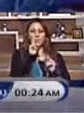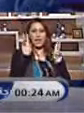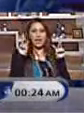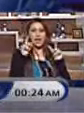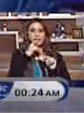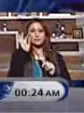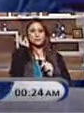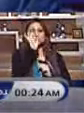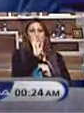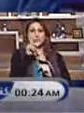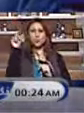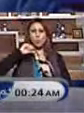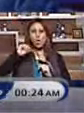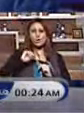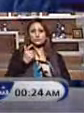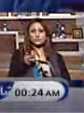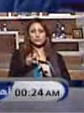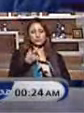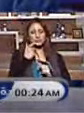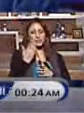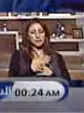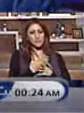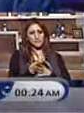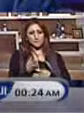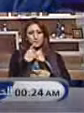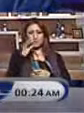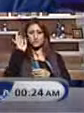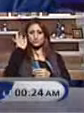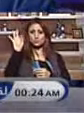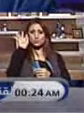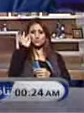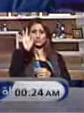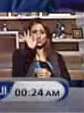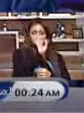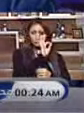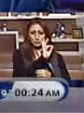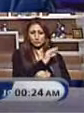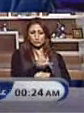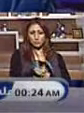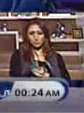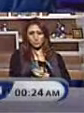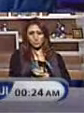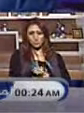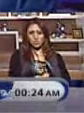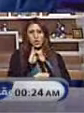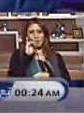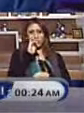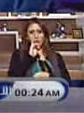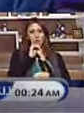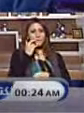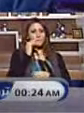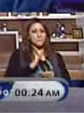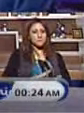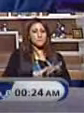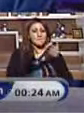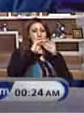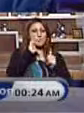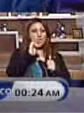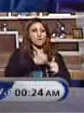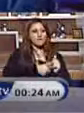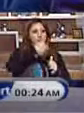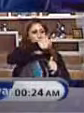دي فضائيه سيئه دي طب يا عم بدل ما تفضح هؤلاء وتقلل من حجمهم روح يا عم مع ناس اهل قيم